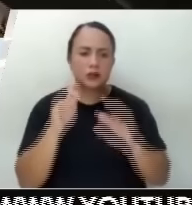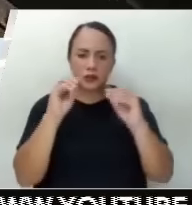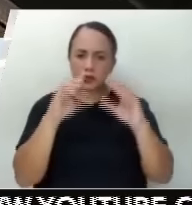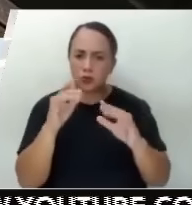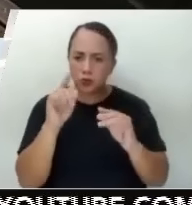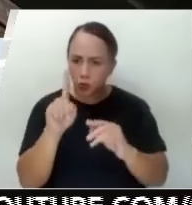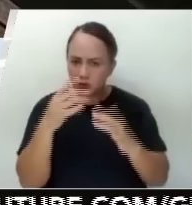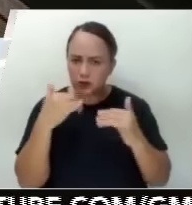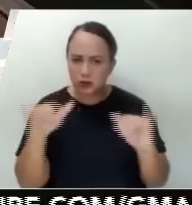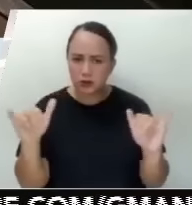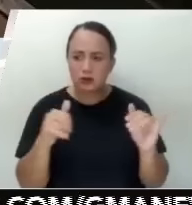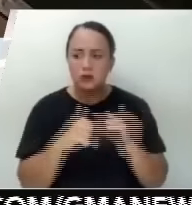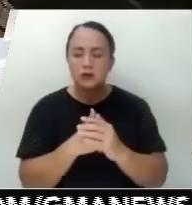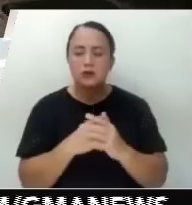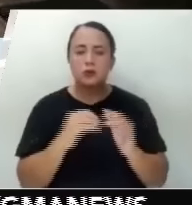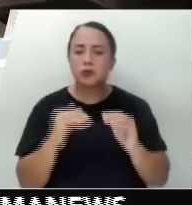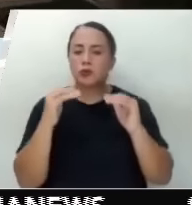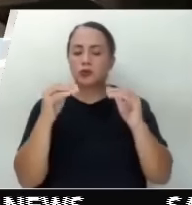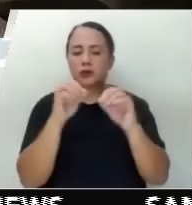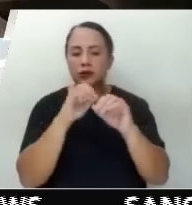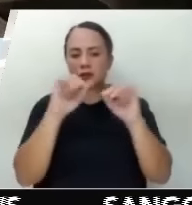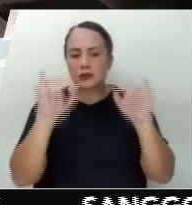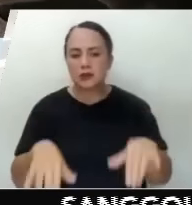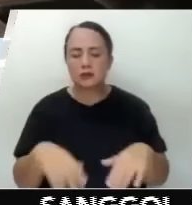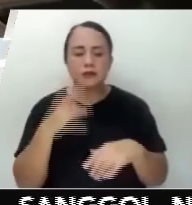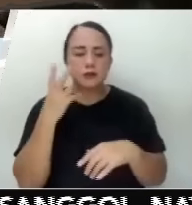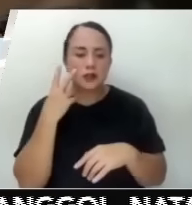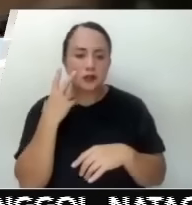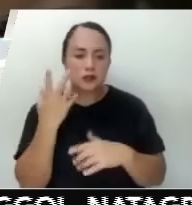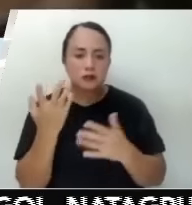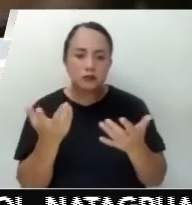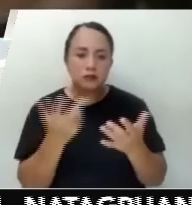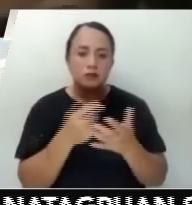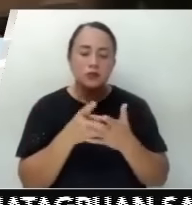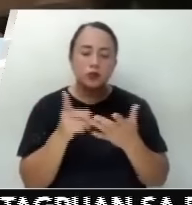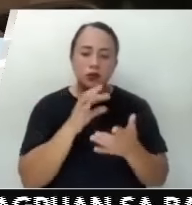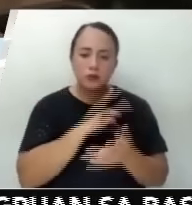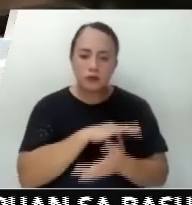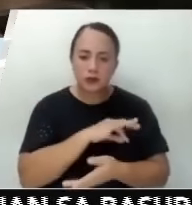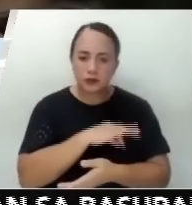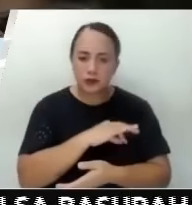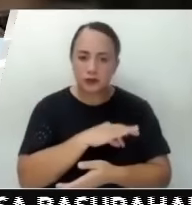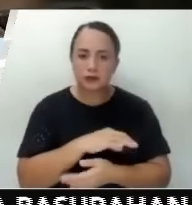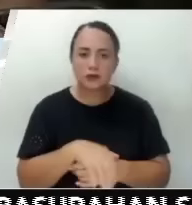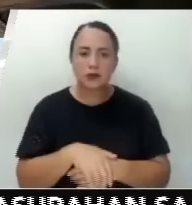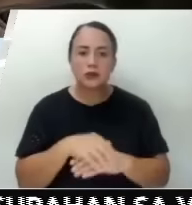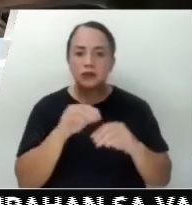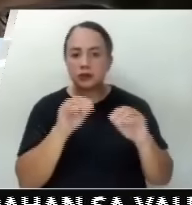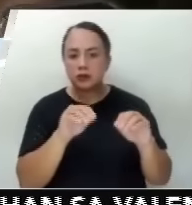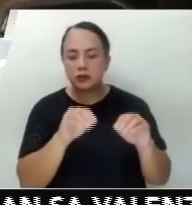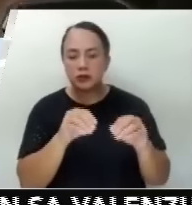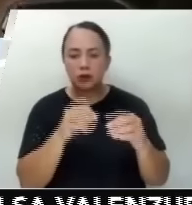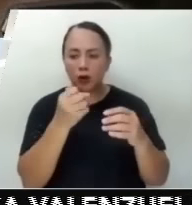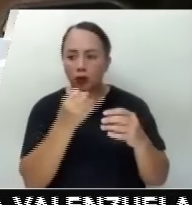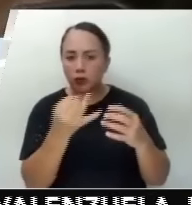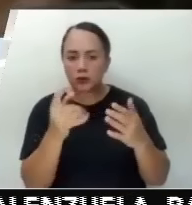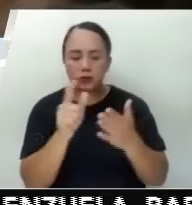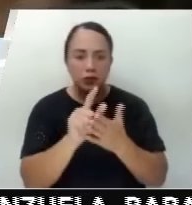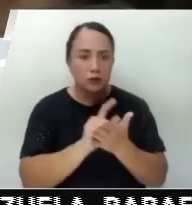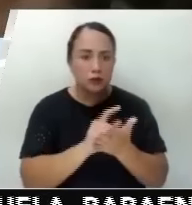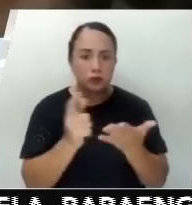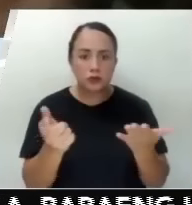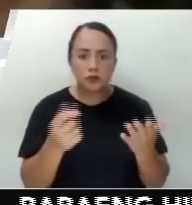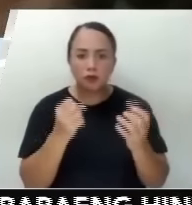sa gobyerno. Tingnan natin yung mga benepisyo nila, yung teaching load nila. Diba minsan maraming ginagawa